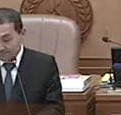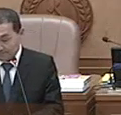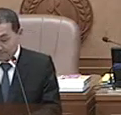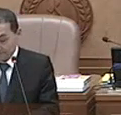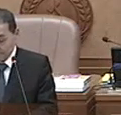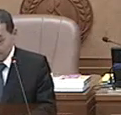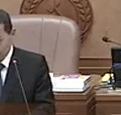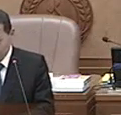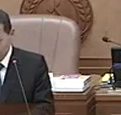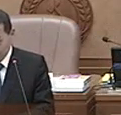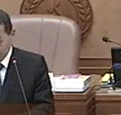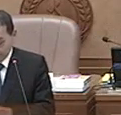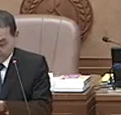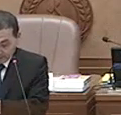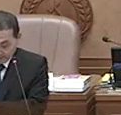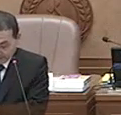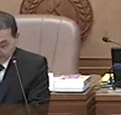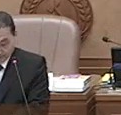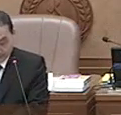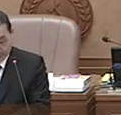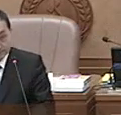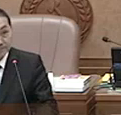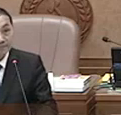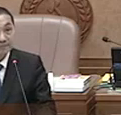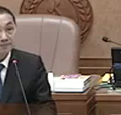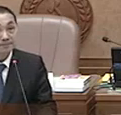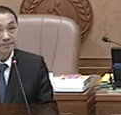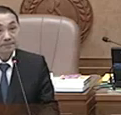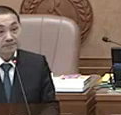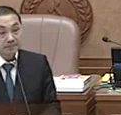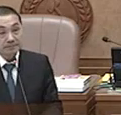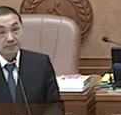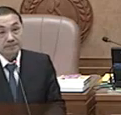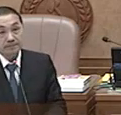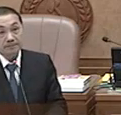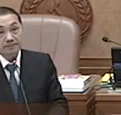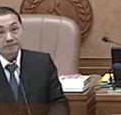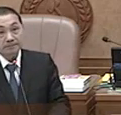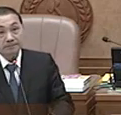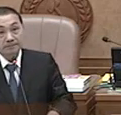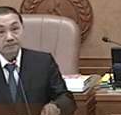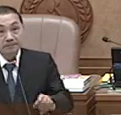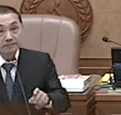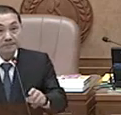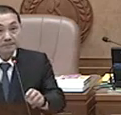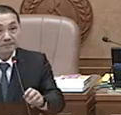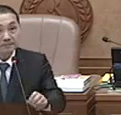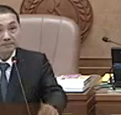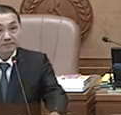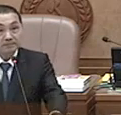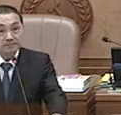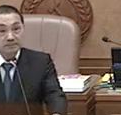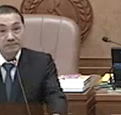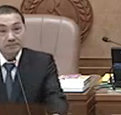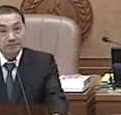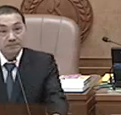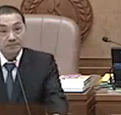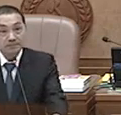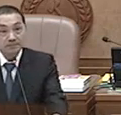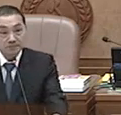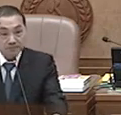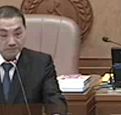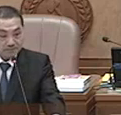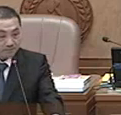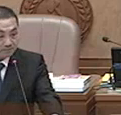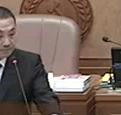好，市长，在这一开始哦，我还是要先跟张明文局长说，请不要用你的专